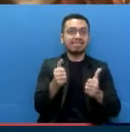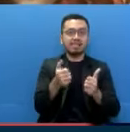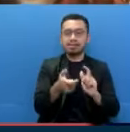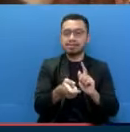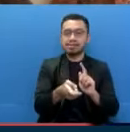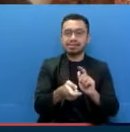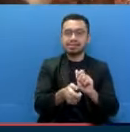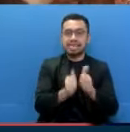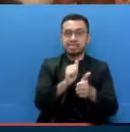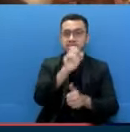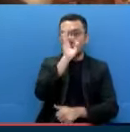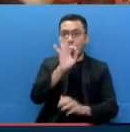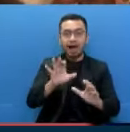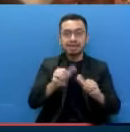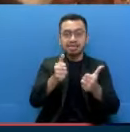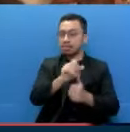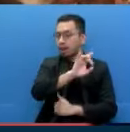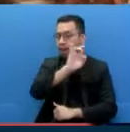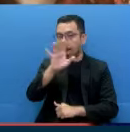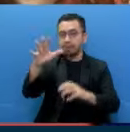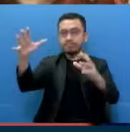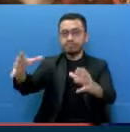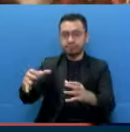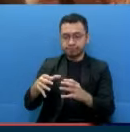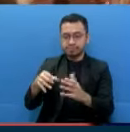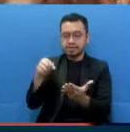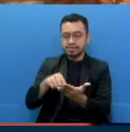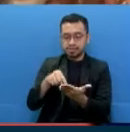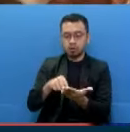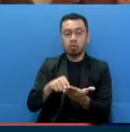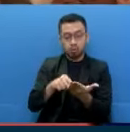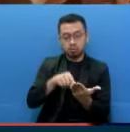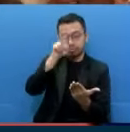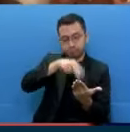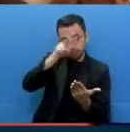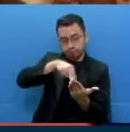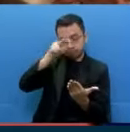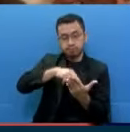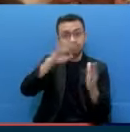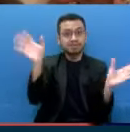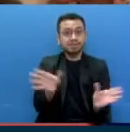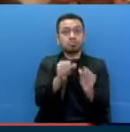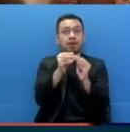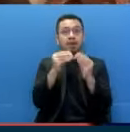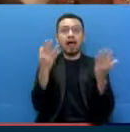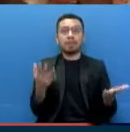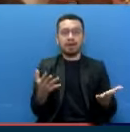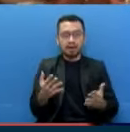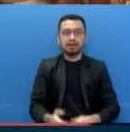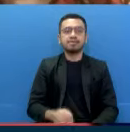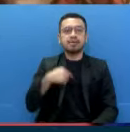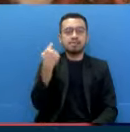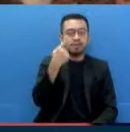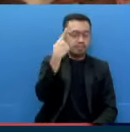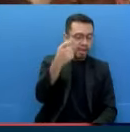kebohongan ya itu kemudian digabung di poulir dan diambil satu kesimpulan nah Dan saya yakin bahwa polisi akan e fair ya Kenapa